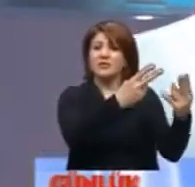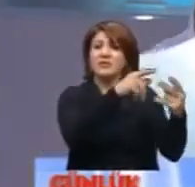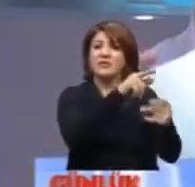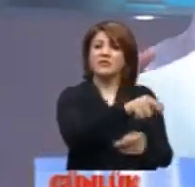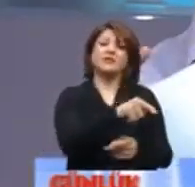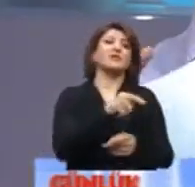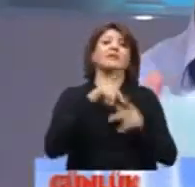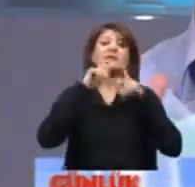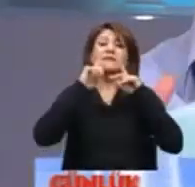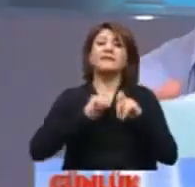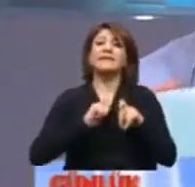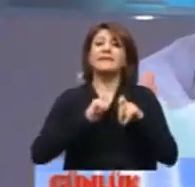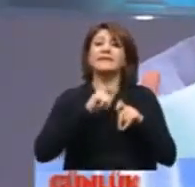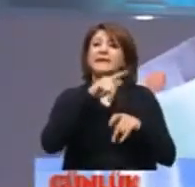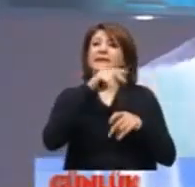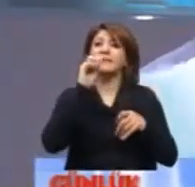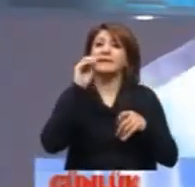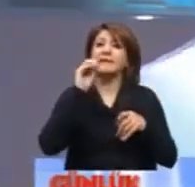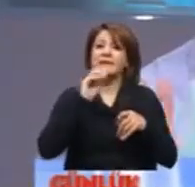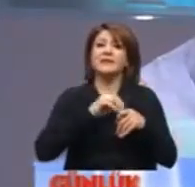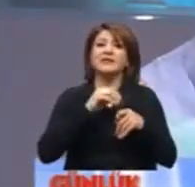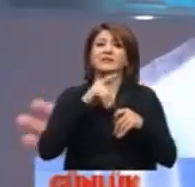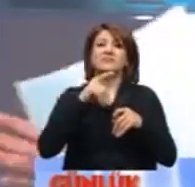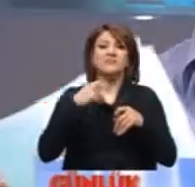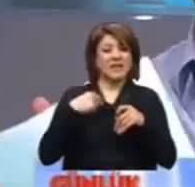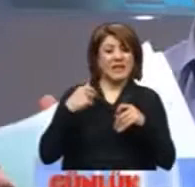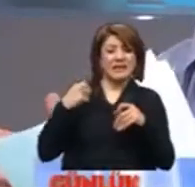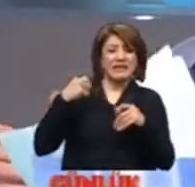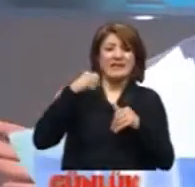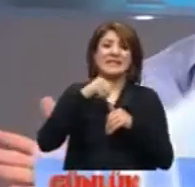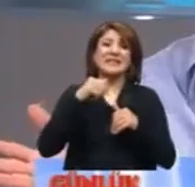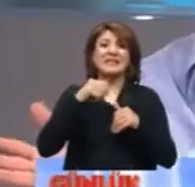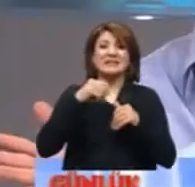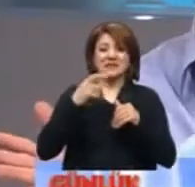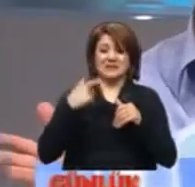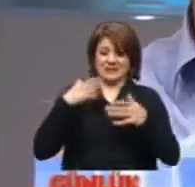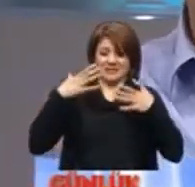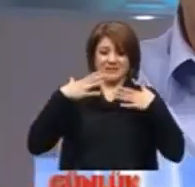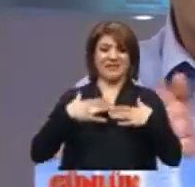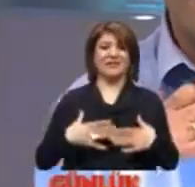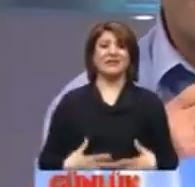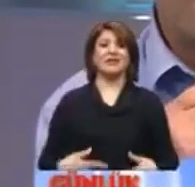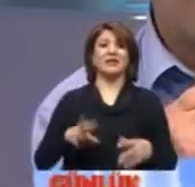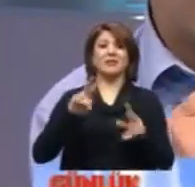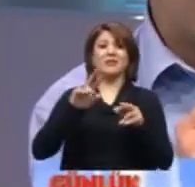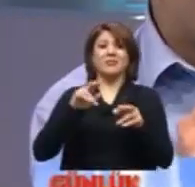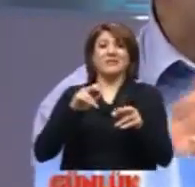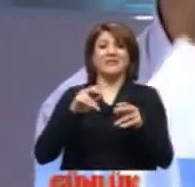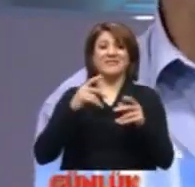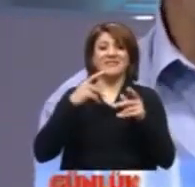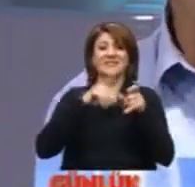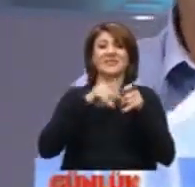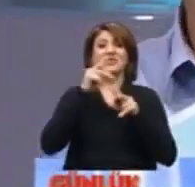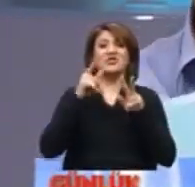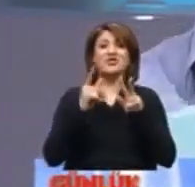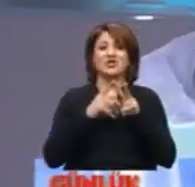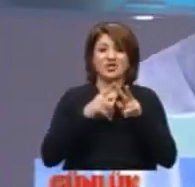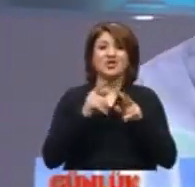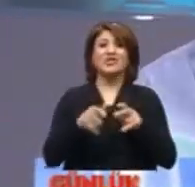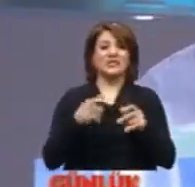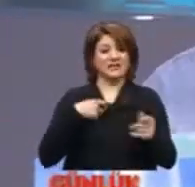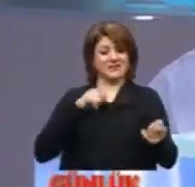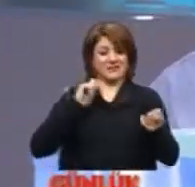Şimdi Çinli insanlar da oraya uymayacağı için inandırıcı olsun diye sahte İskandinav insanı gibi Çinliler üretebilirler. İçinde sahte et